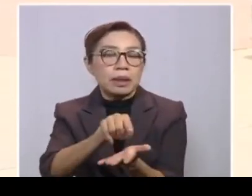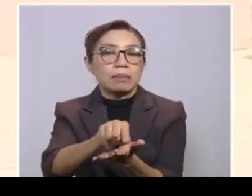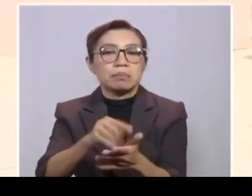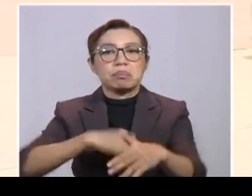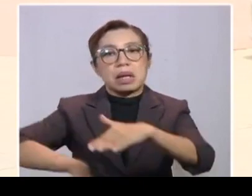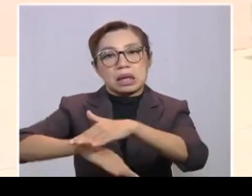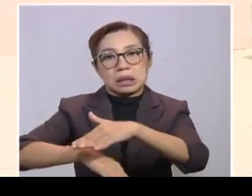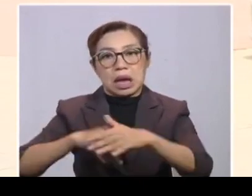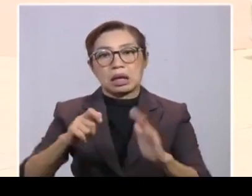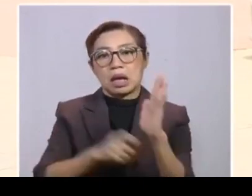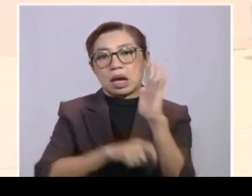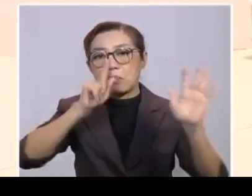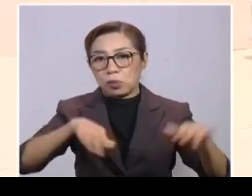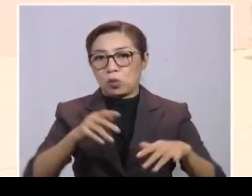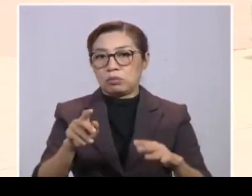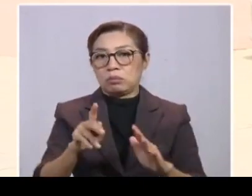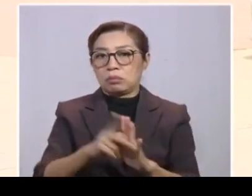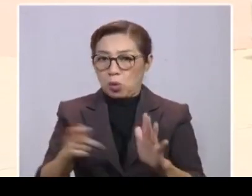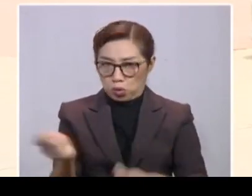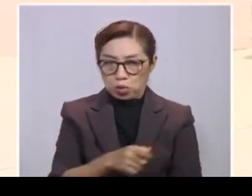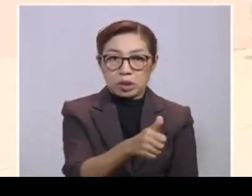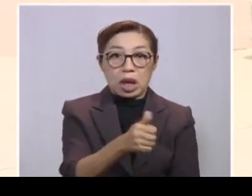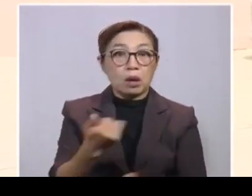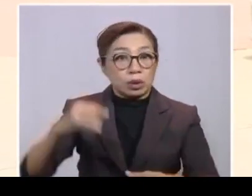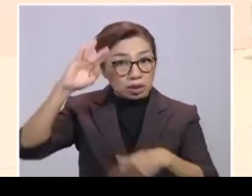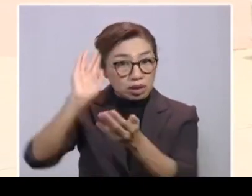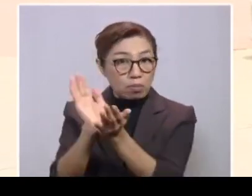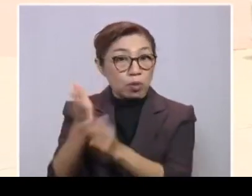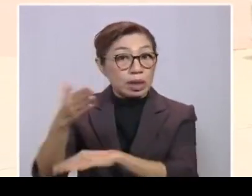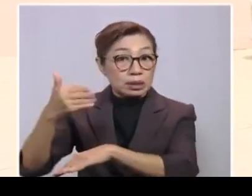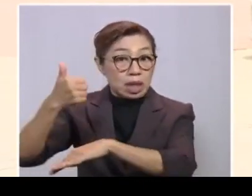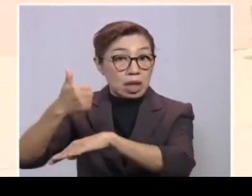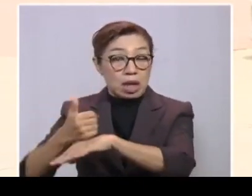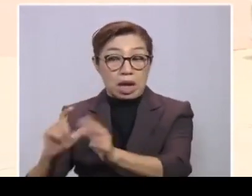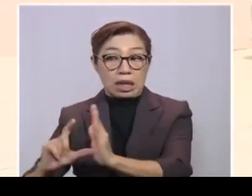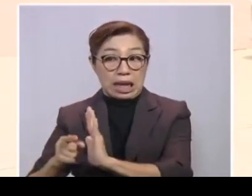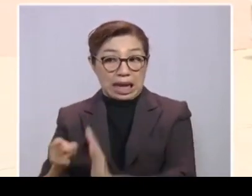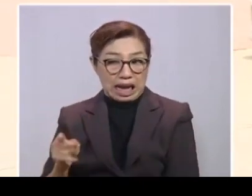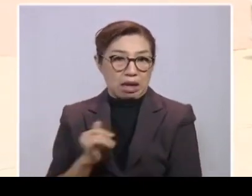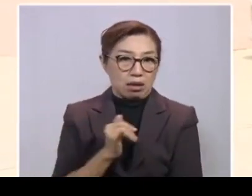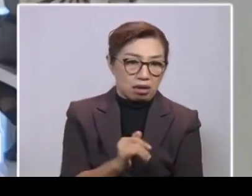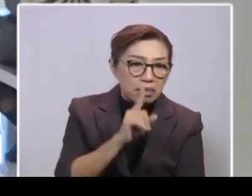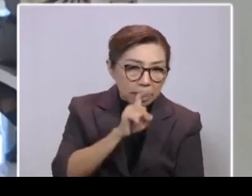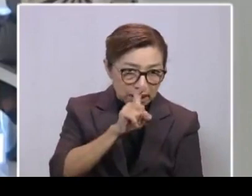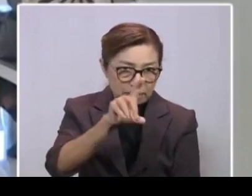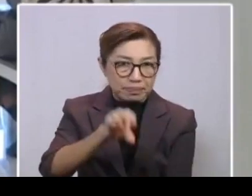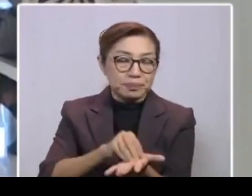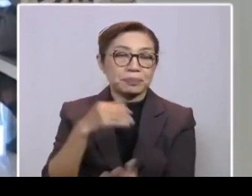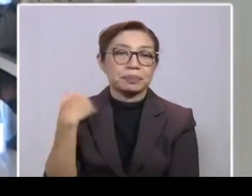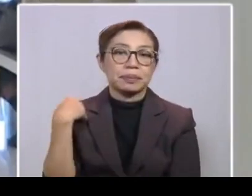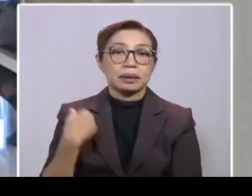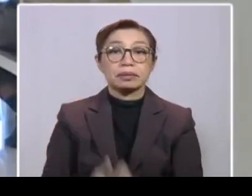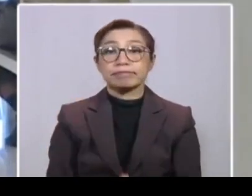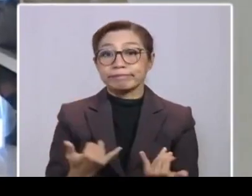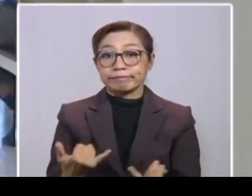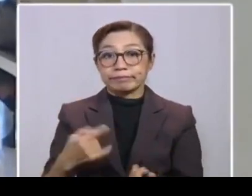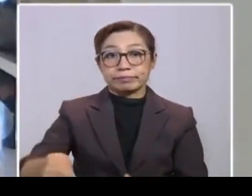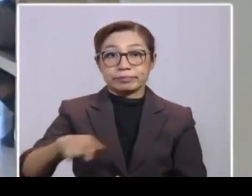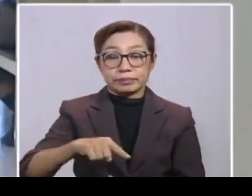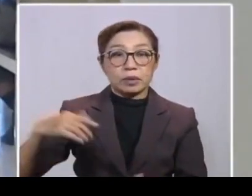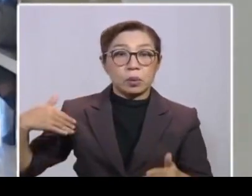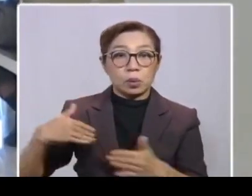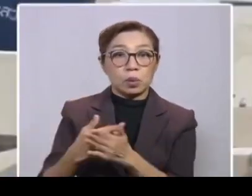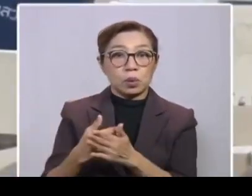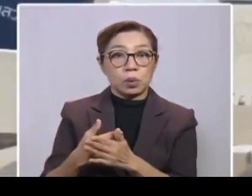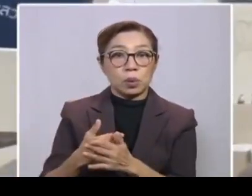ทางกำนันนกนะครับวันนี้ก็จะมีเจเรตำรวจแห่งชาติมาทำการสอบสวนด้วยครับวันนี้ครบรอบ